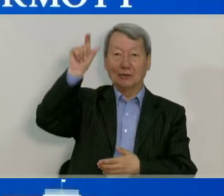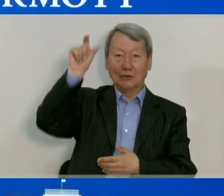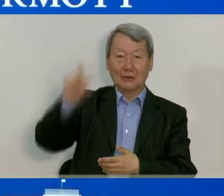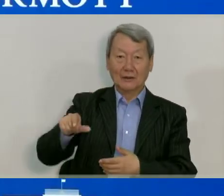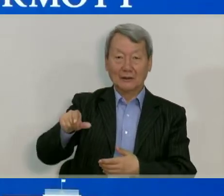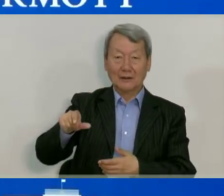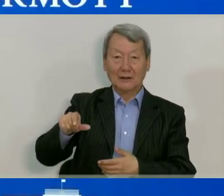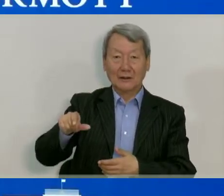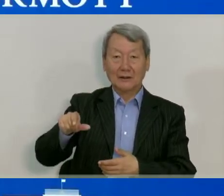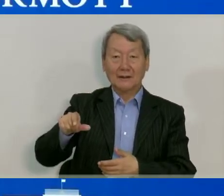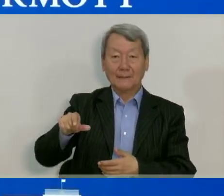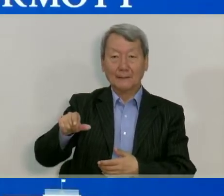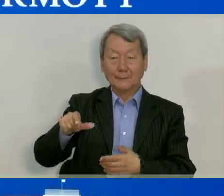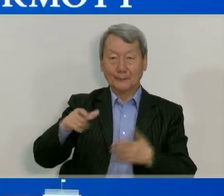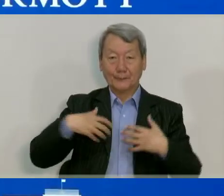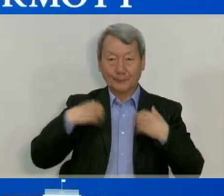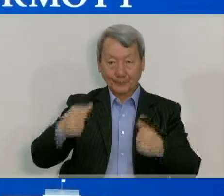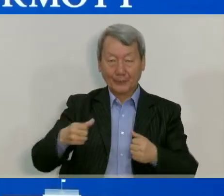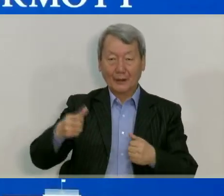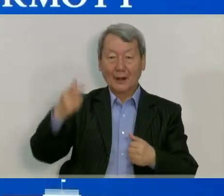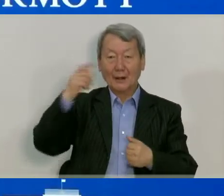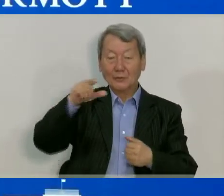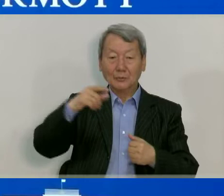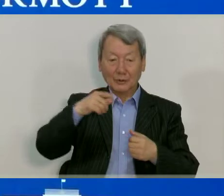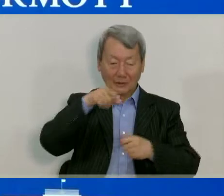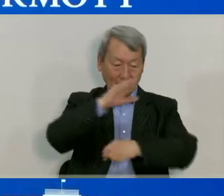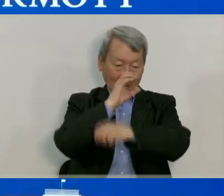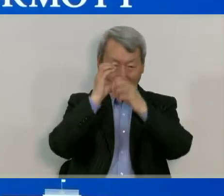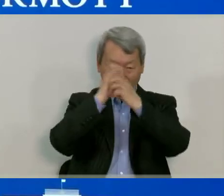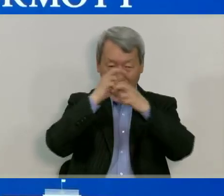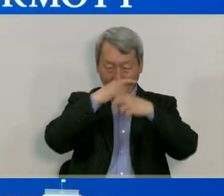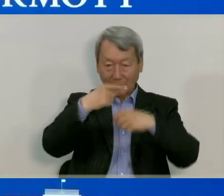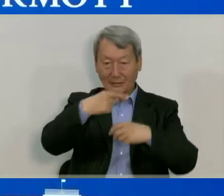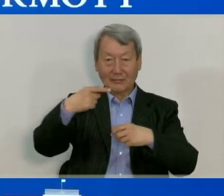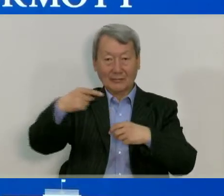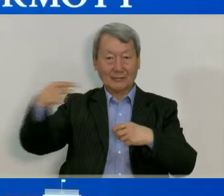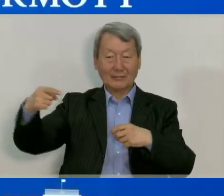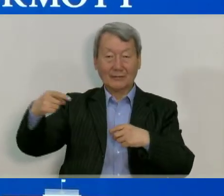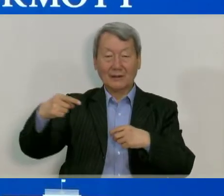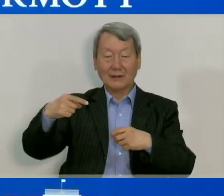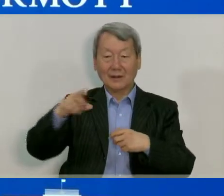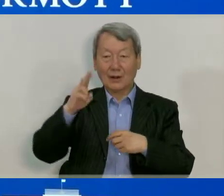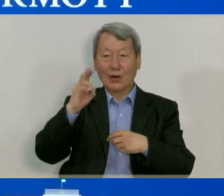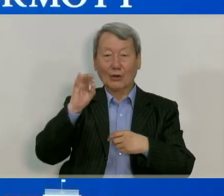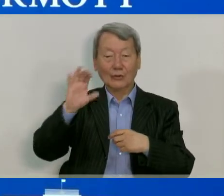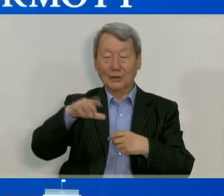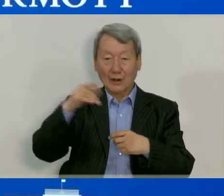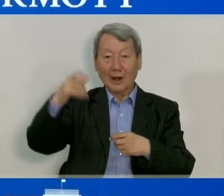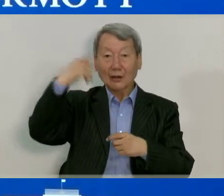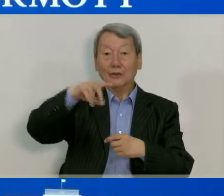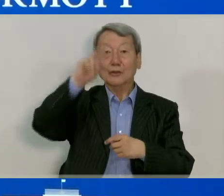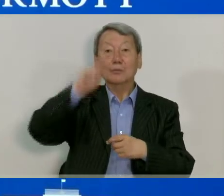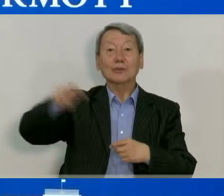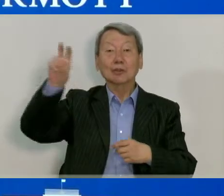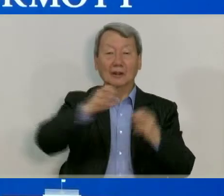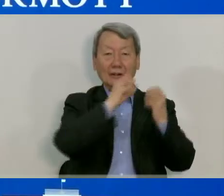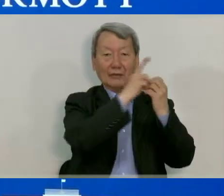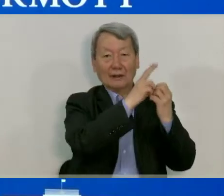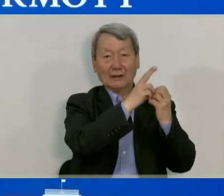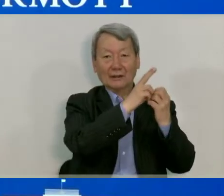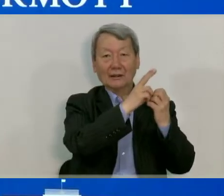пациент. При отрицательных результатах анализов на коронавирус из них в Бишкеке